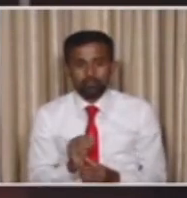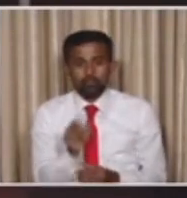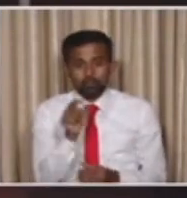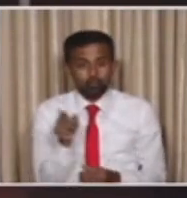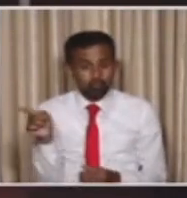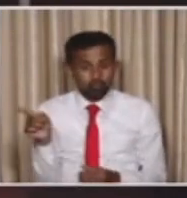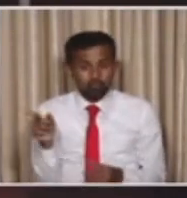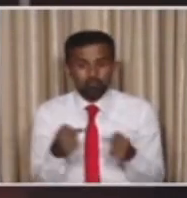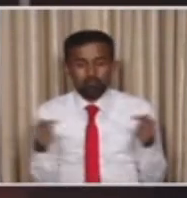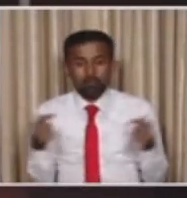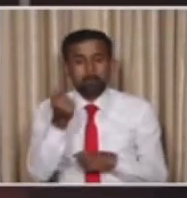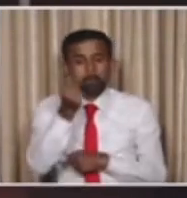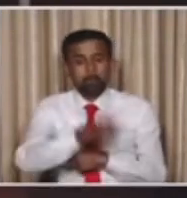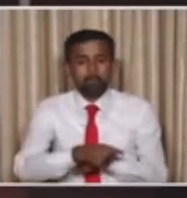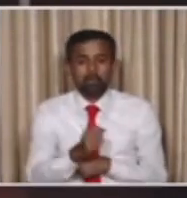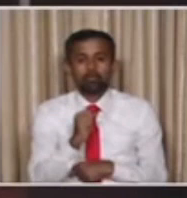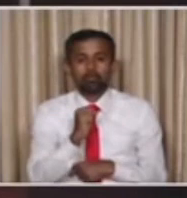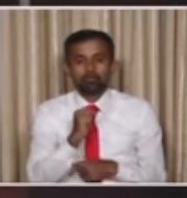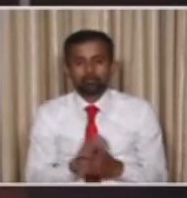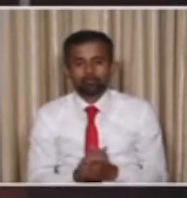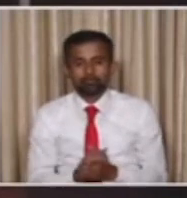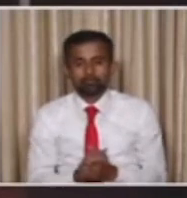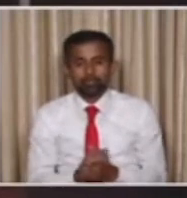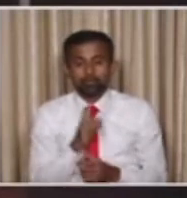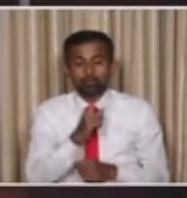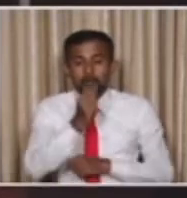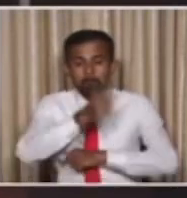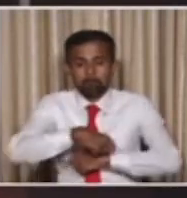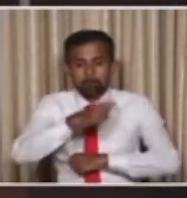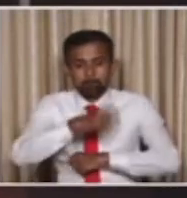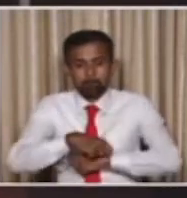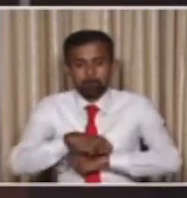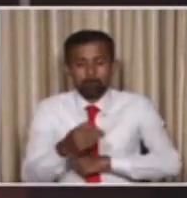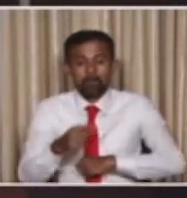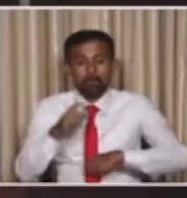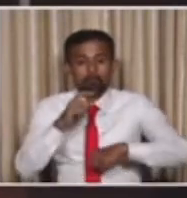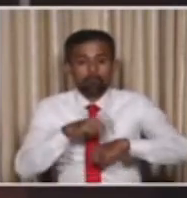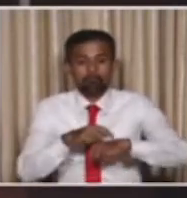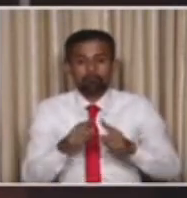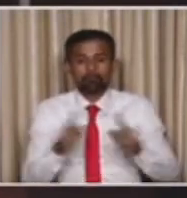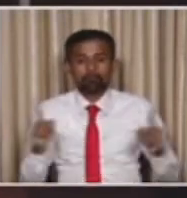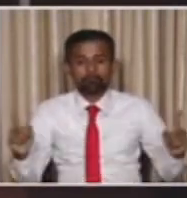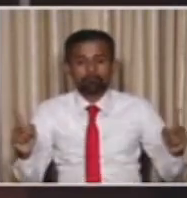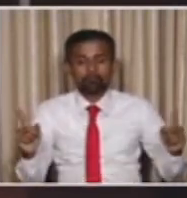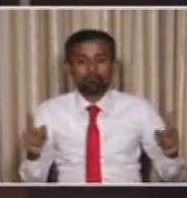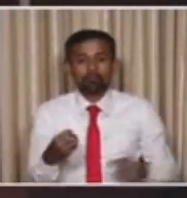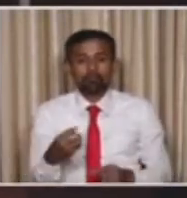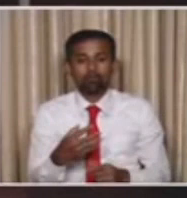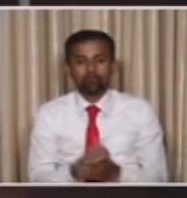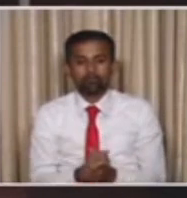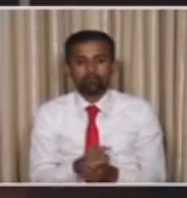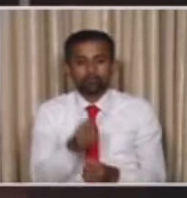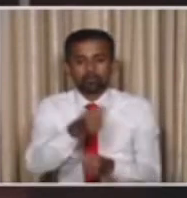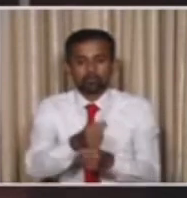ඔවුනට එරෙහිව ගනු ලබන පියවර මොනවාද එකී පියවර ගනු ලබන කාලවක අනුව කවරේද දැන් මේ